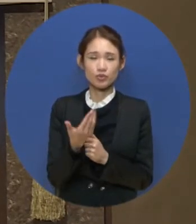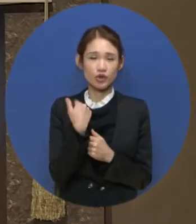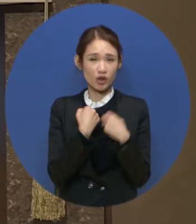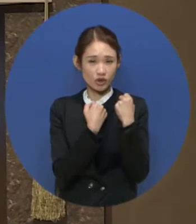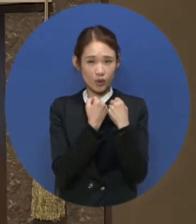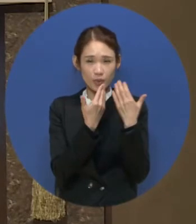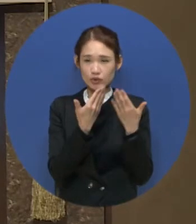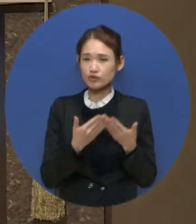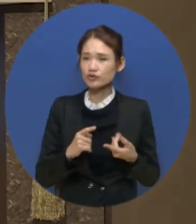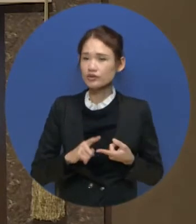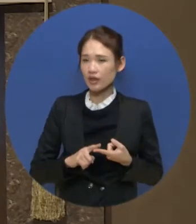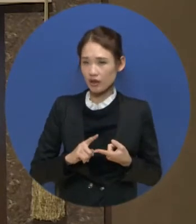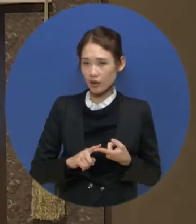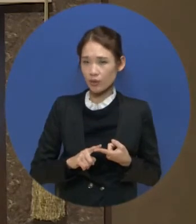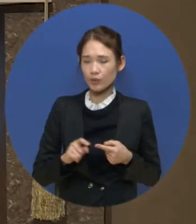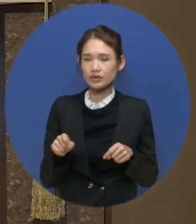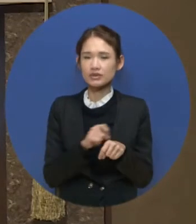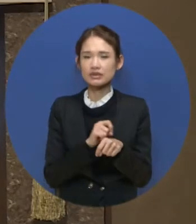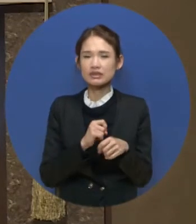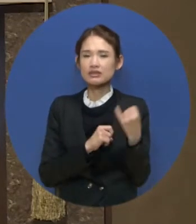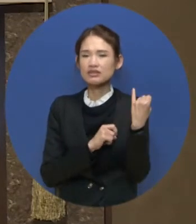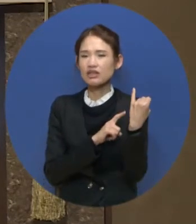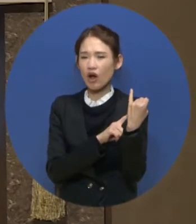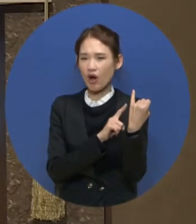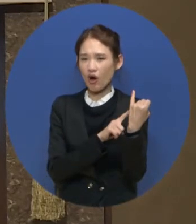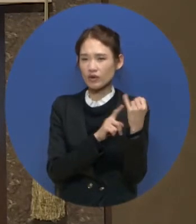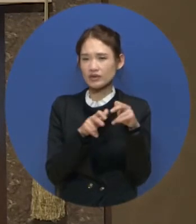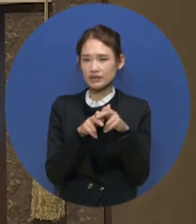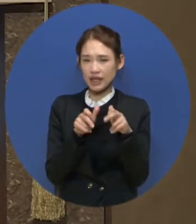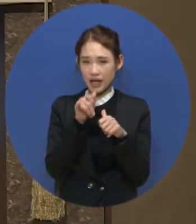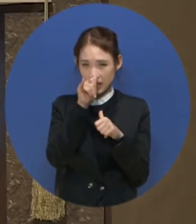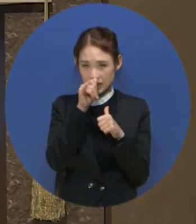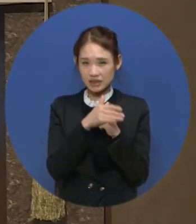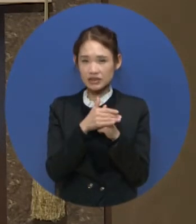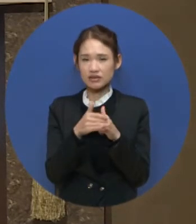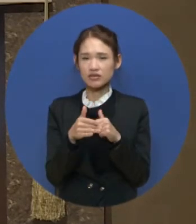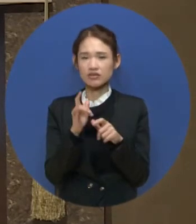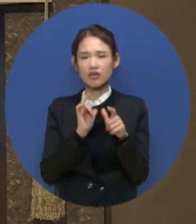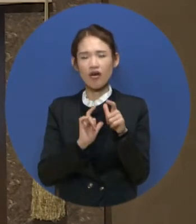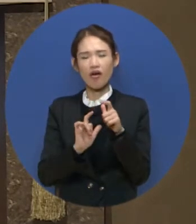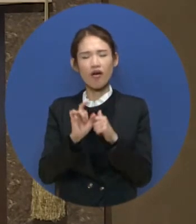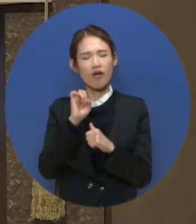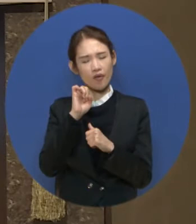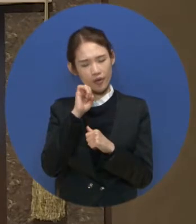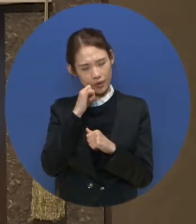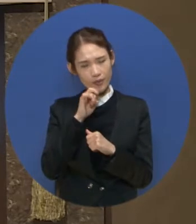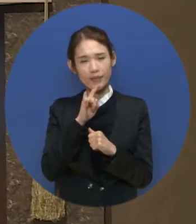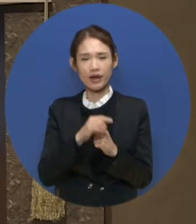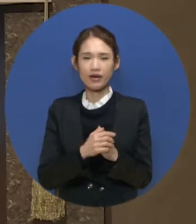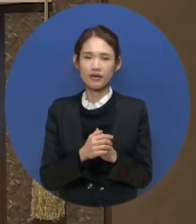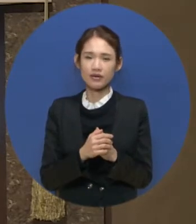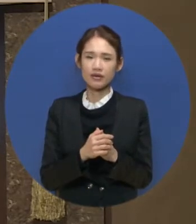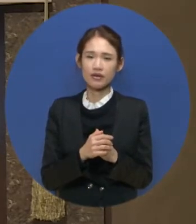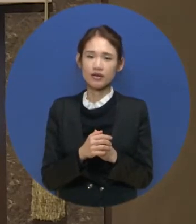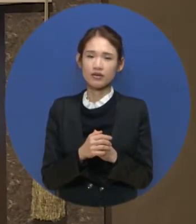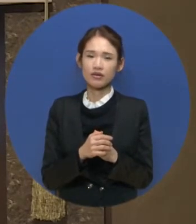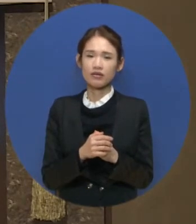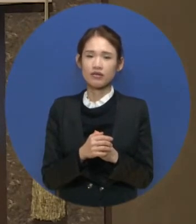이제 말씀하신 것처럼 특히 이제 여성 장애를 갖고 있는 분들이 더 어렵다고 그래요.